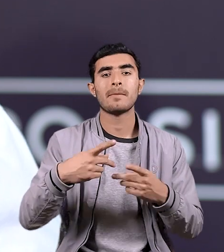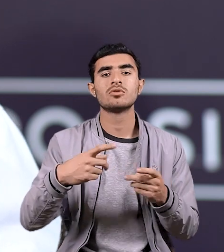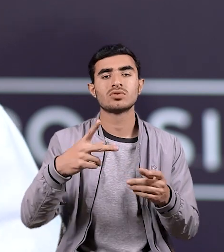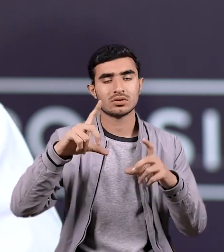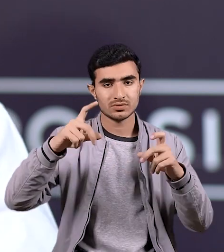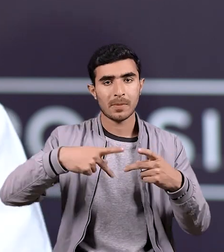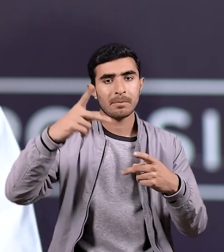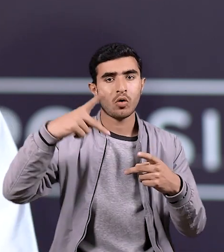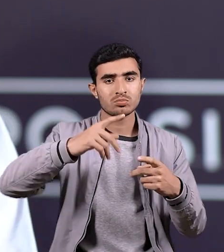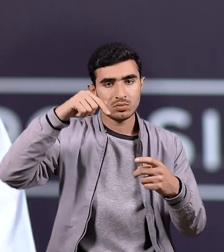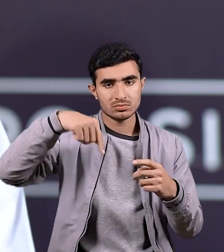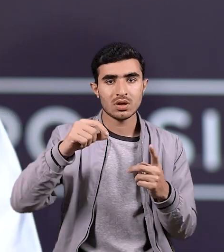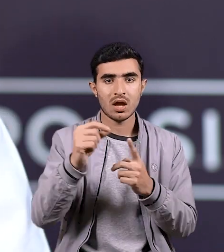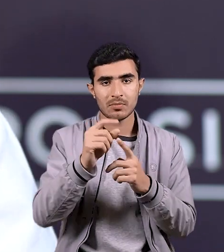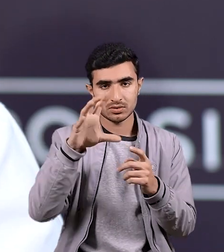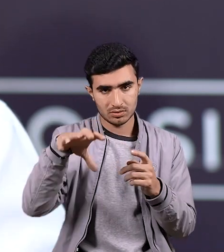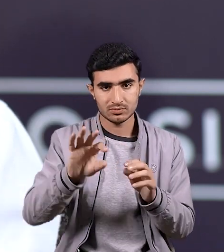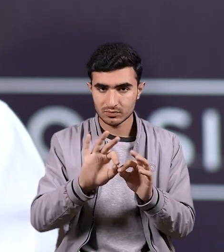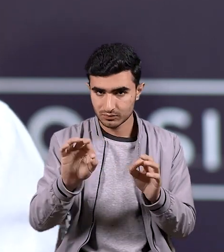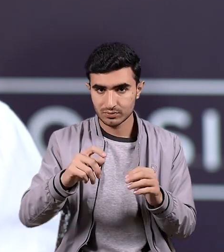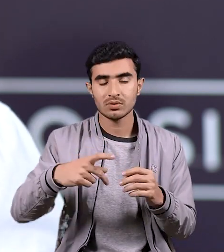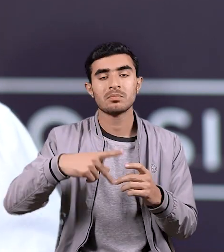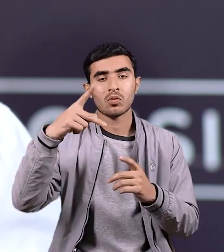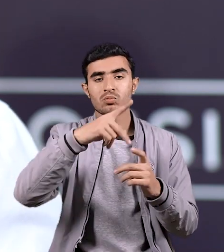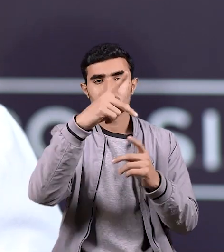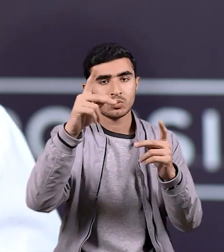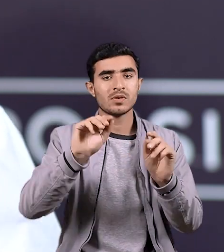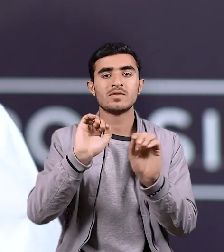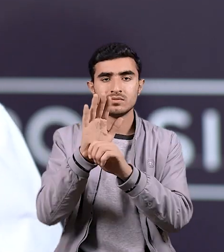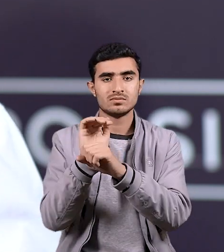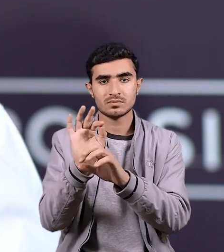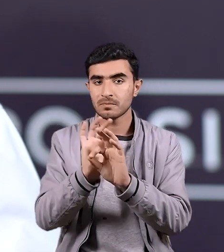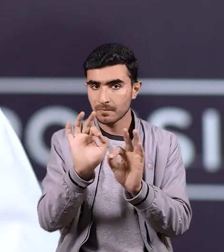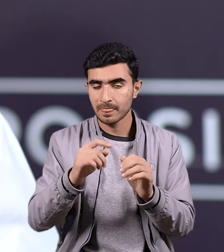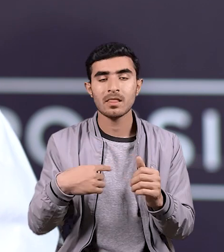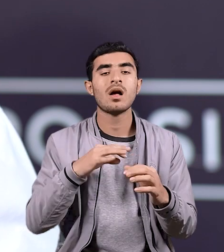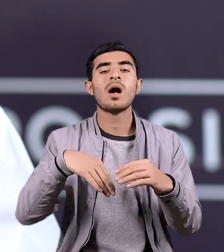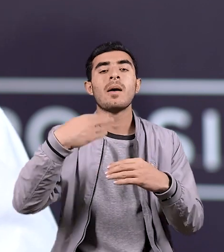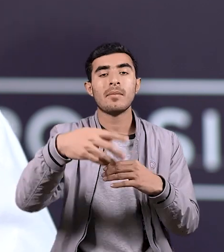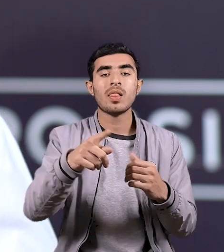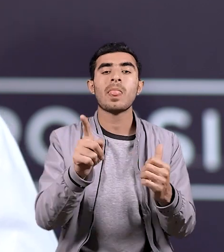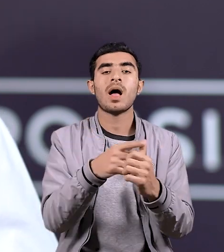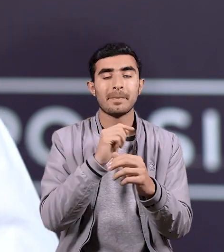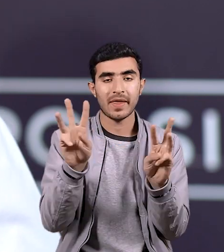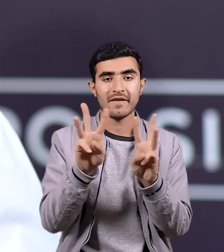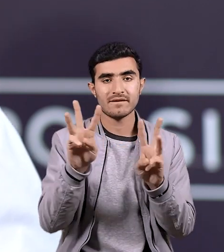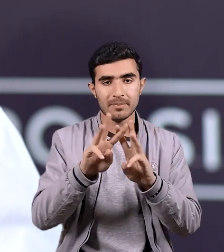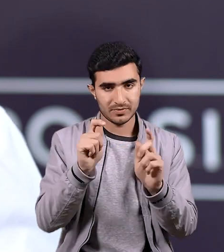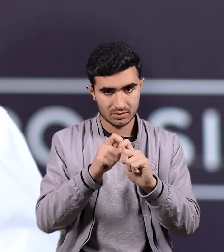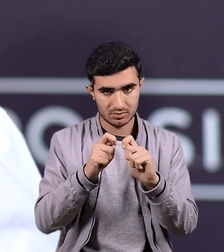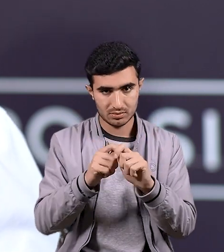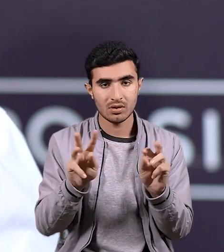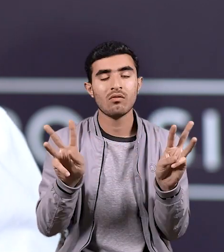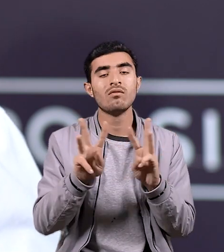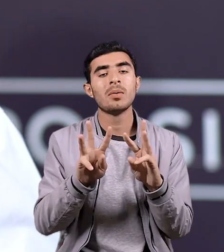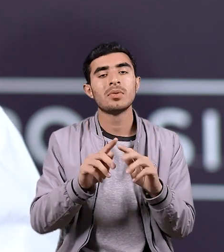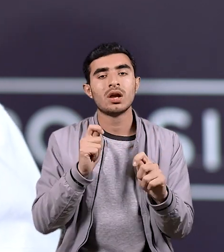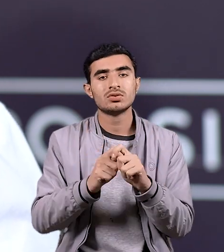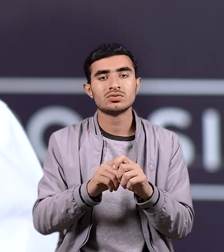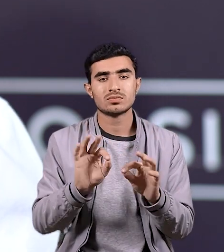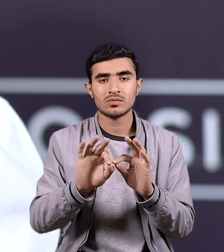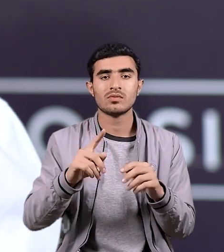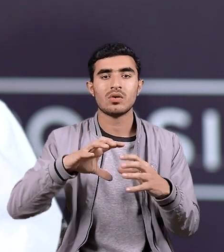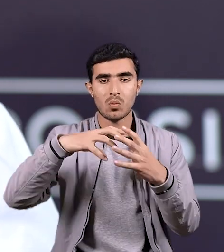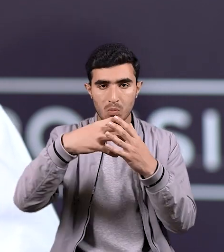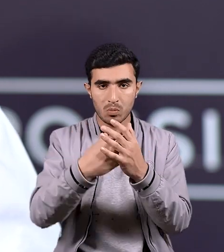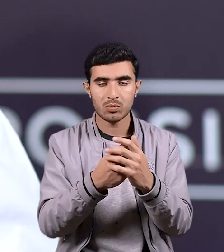पहले किसी के थ्रू बेचें ऑनलाइन, फिर वो सोशल मीडिया के थ्रू बेचने की कोशिश करें, फिर अपनी वेबसाइट बनाएं, डायरेक्ट बेचें, जिसको हम डायरेक्ट टू कंज्यूमर ई कॉमर्स कहते